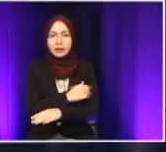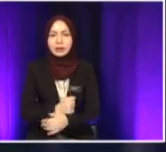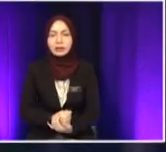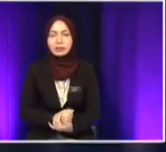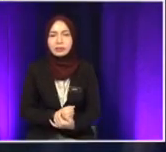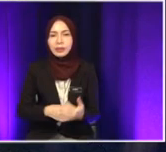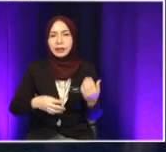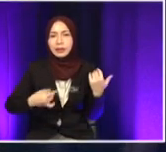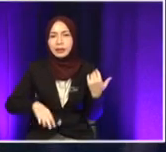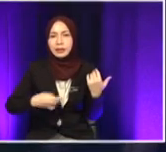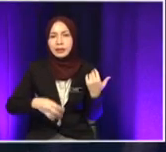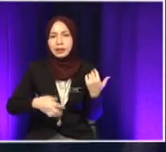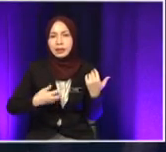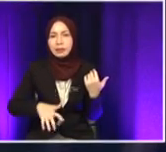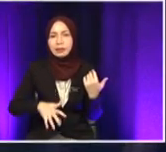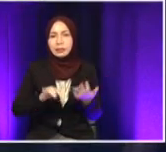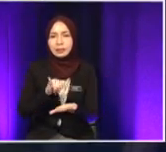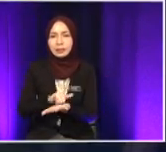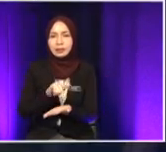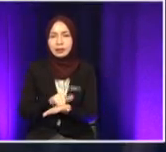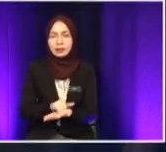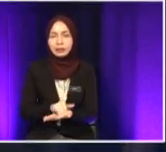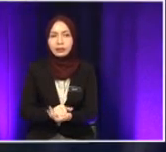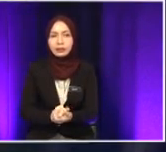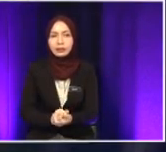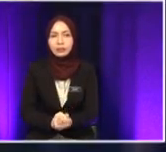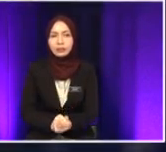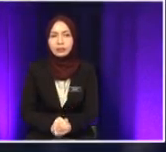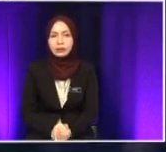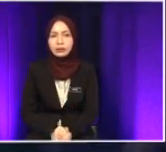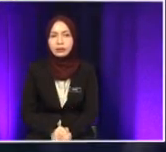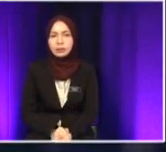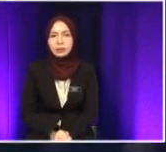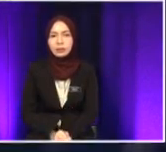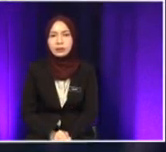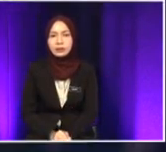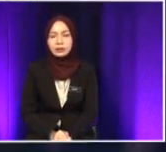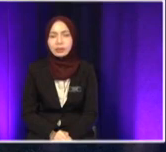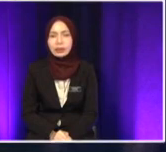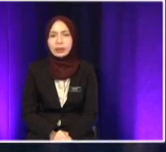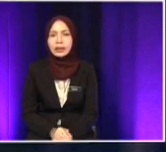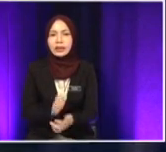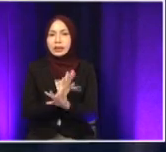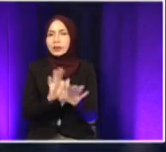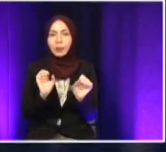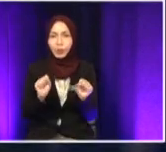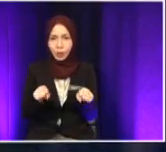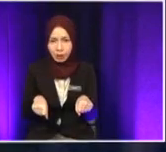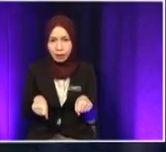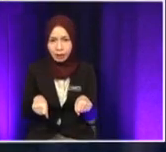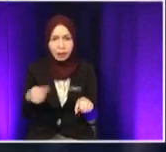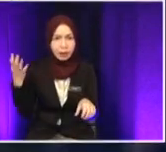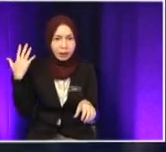sebab orang main gitar selanjutnya ada perempuan yang menyanyi ada arak yang dihidang itu asalnya keadaan itu ya